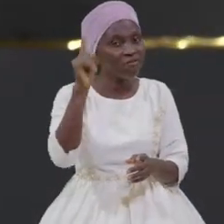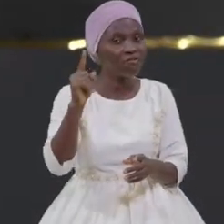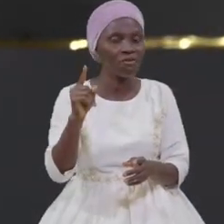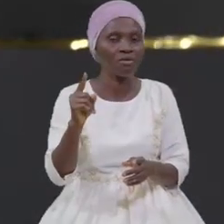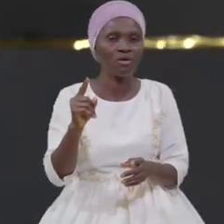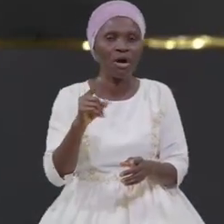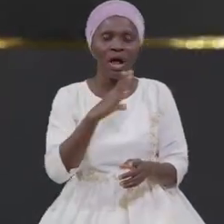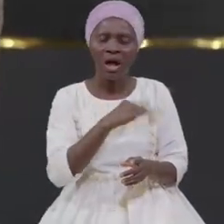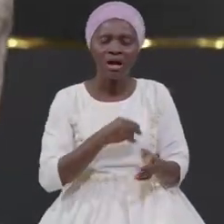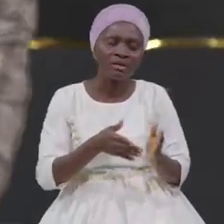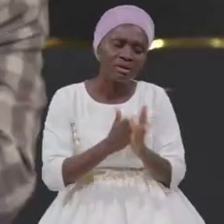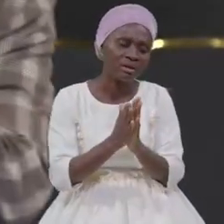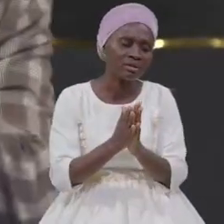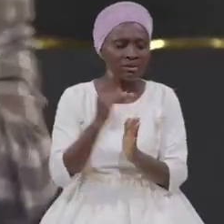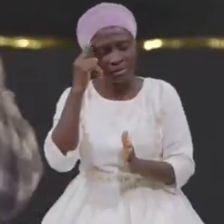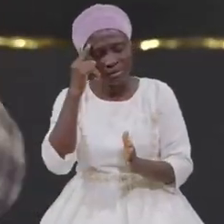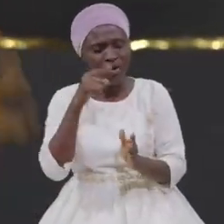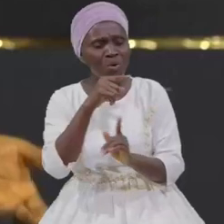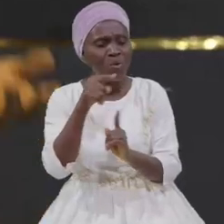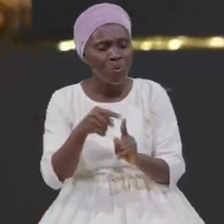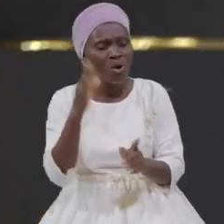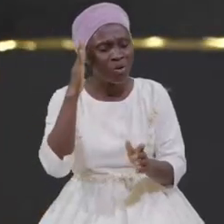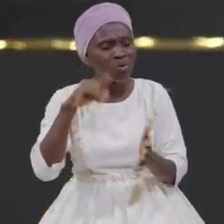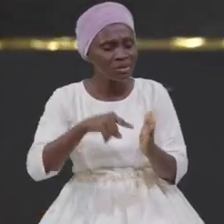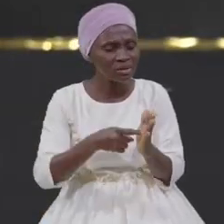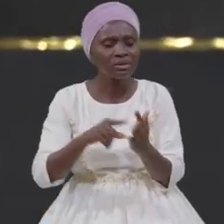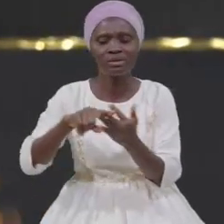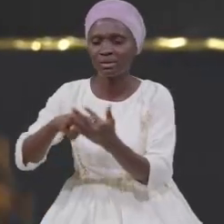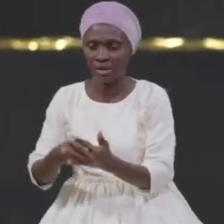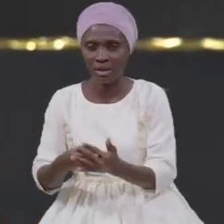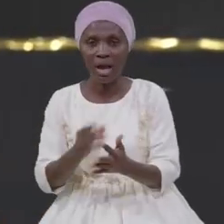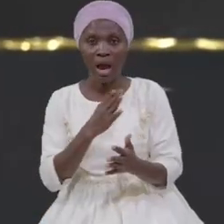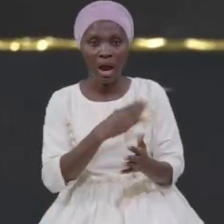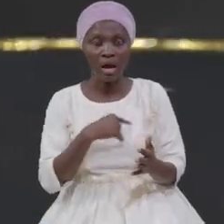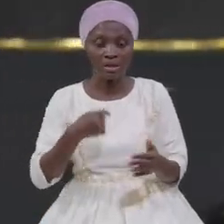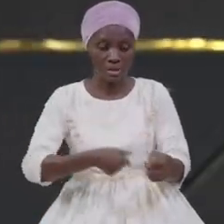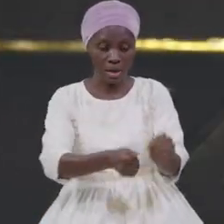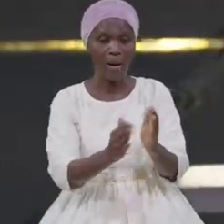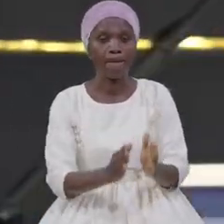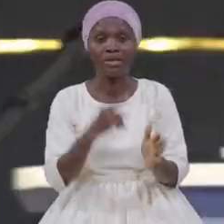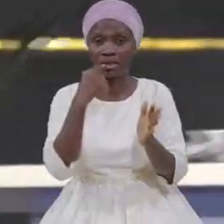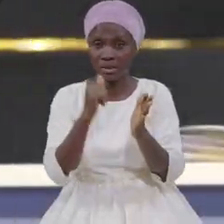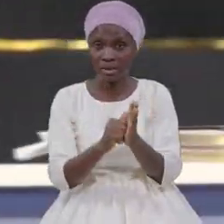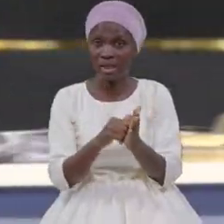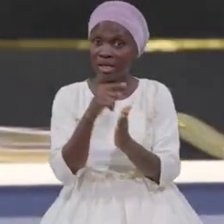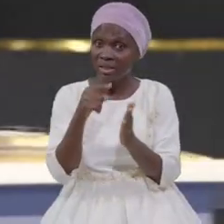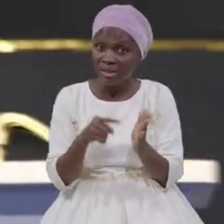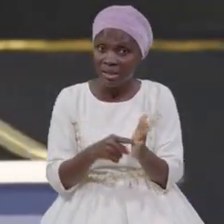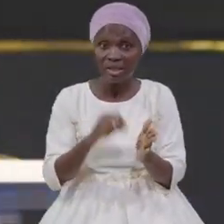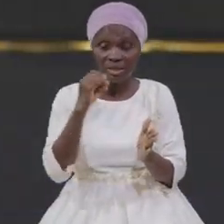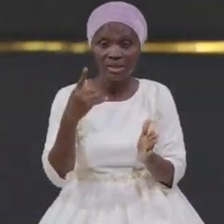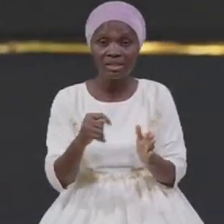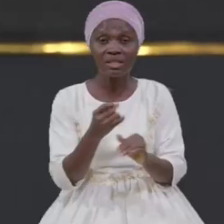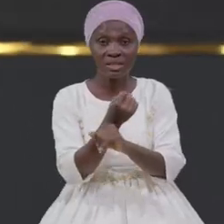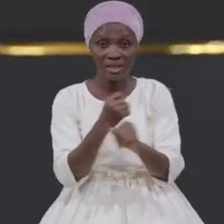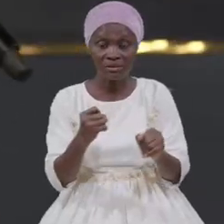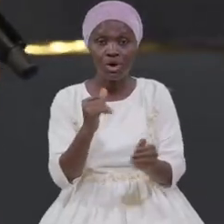fait? Et Pierre, l'apôtre, a dit, ça, c'est le salut qui est maintenant,